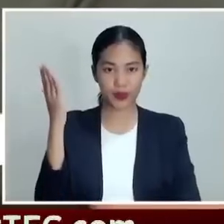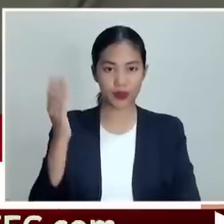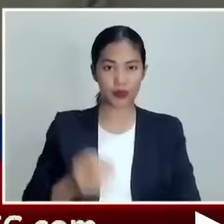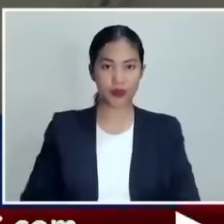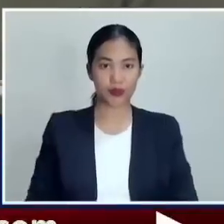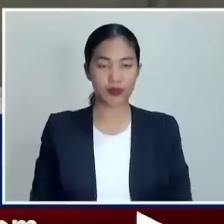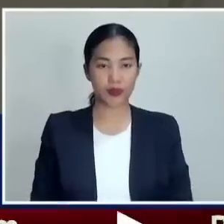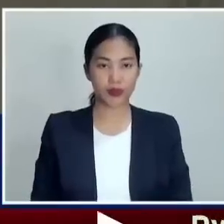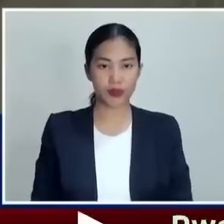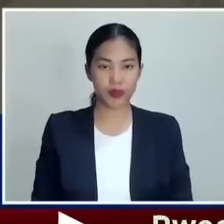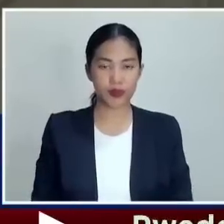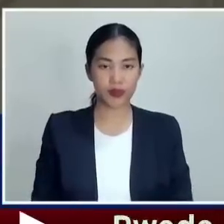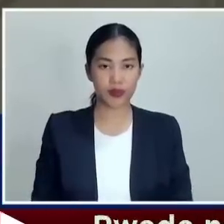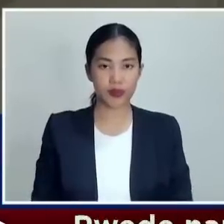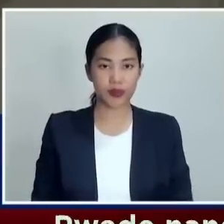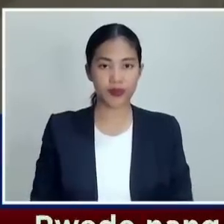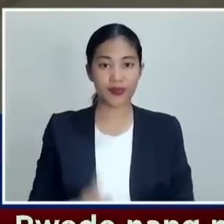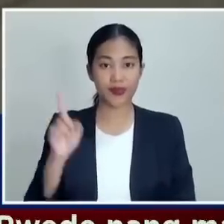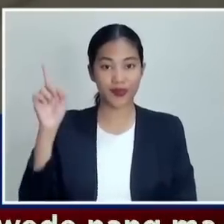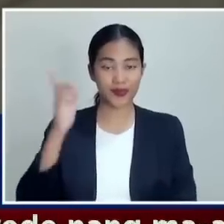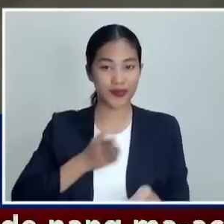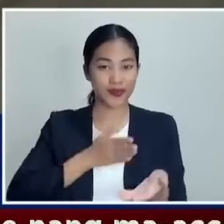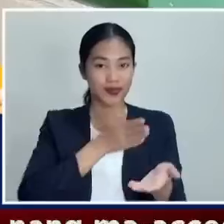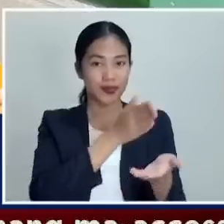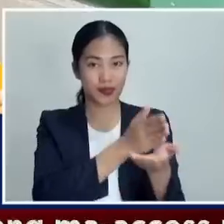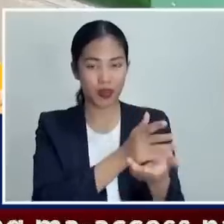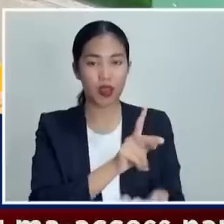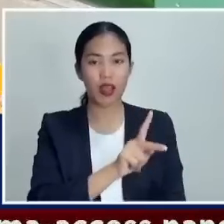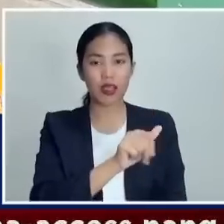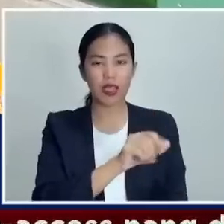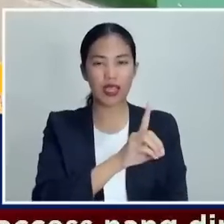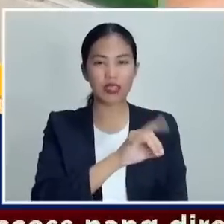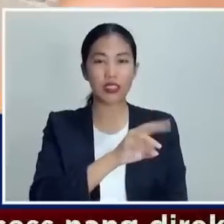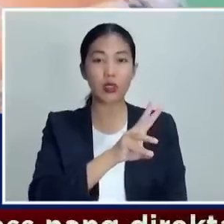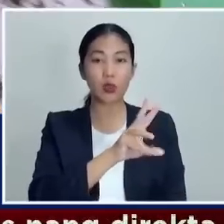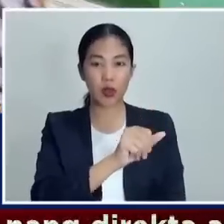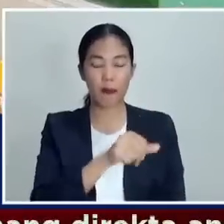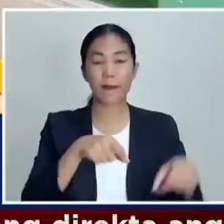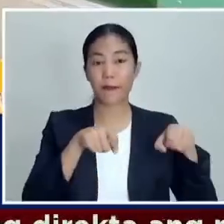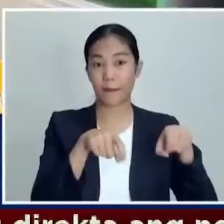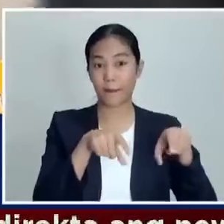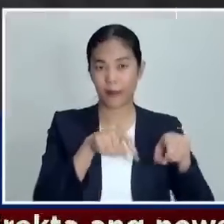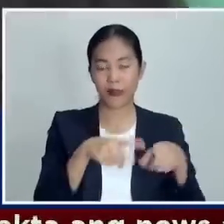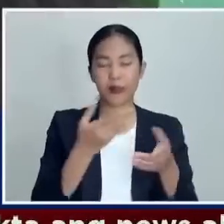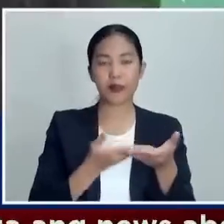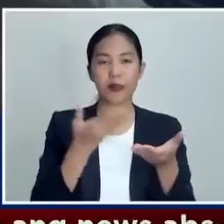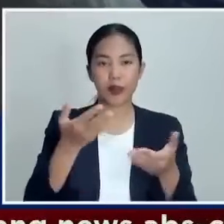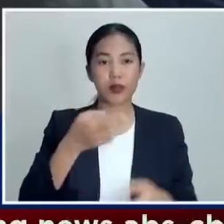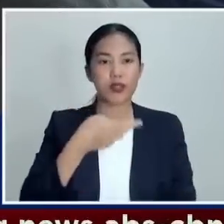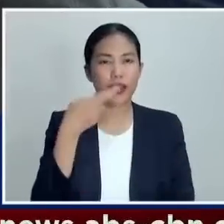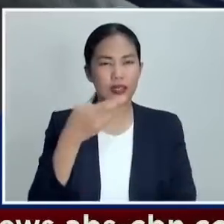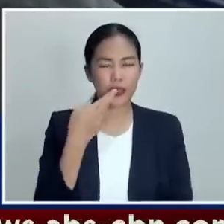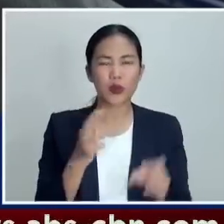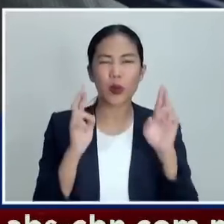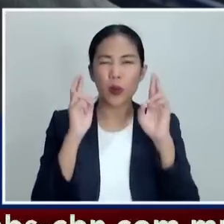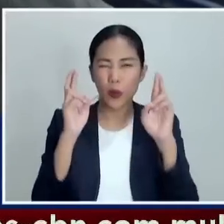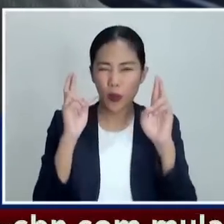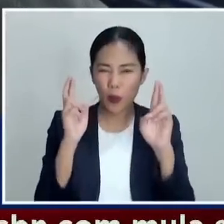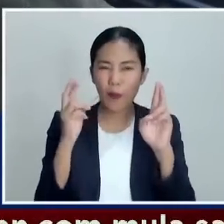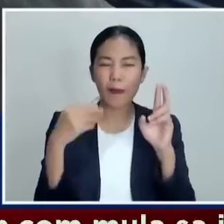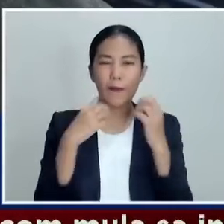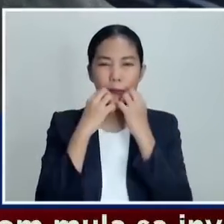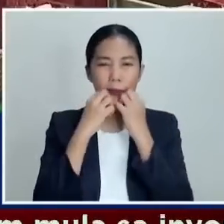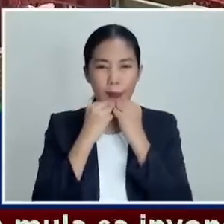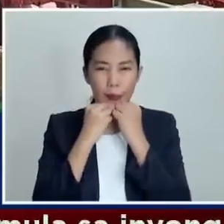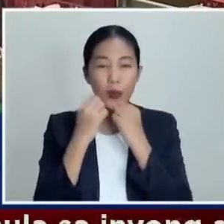Sa kadiwa, namili ng bigas at gulay si Aling Vicky na umaasang makatitipid dahil mas mababa ang presyo ng mga